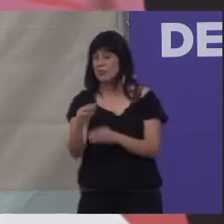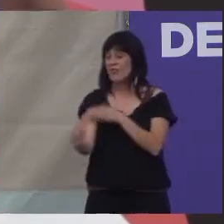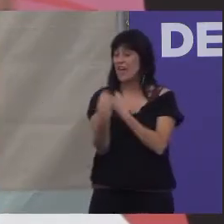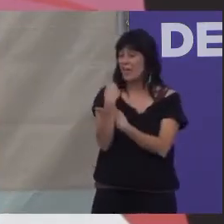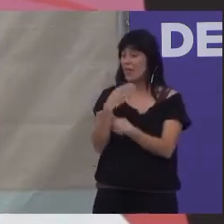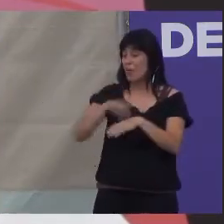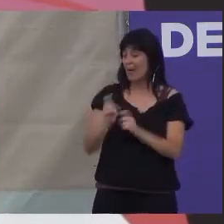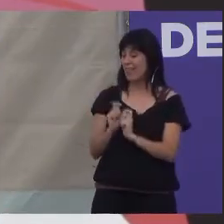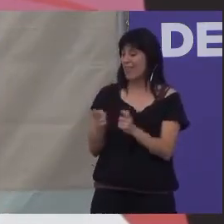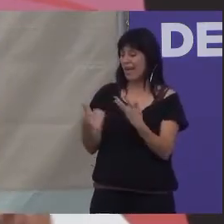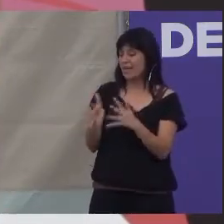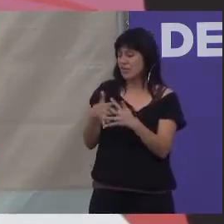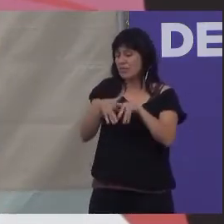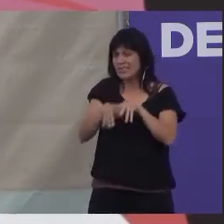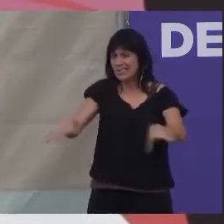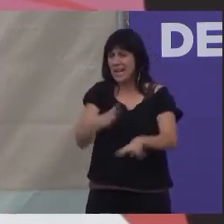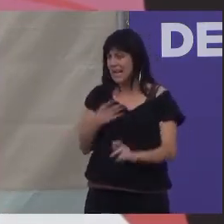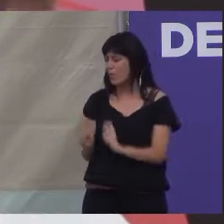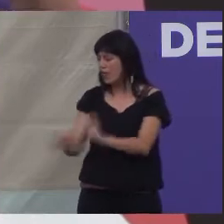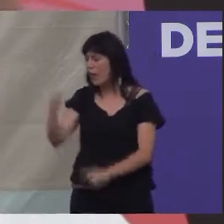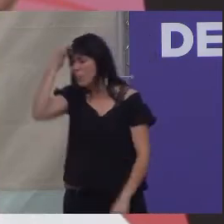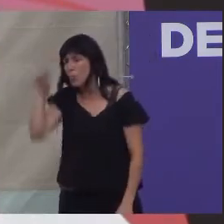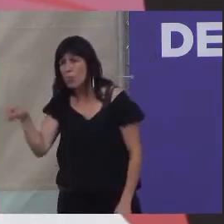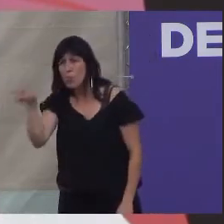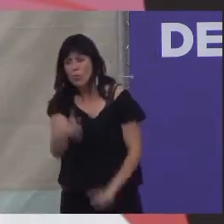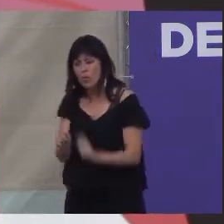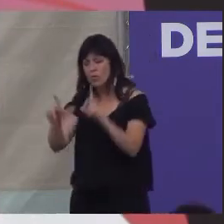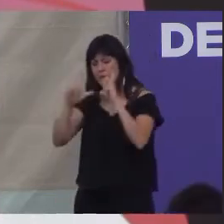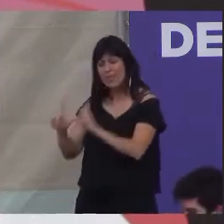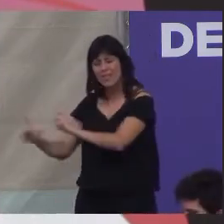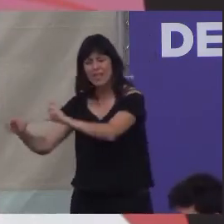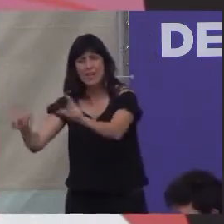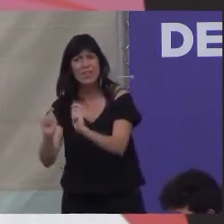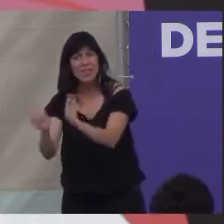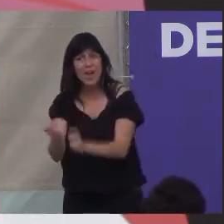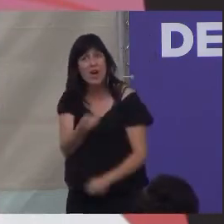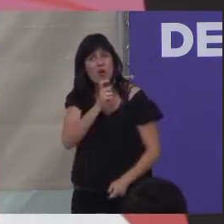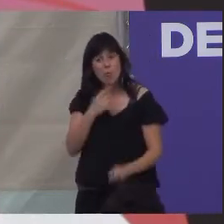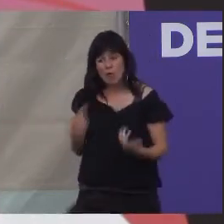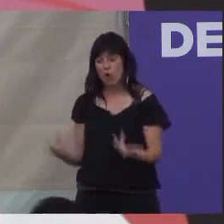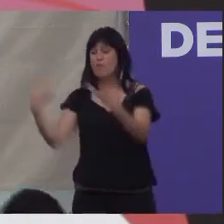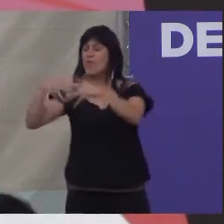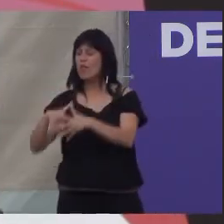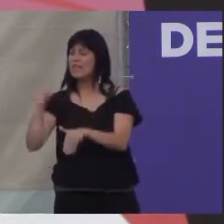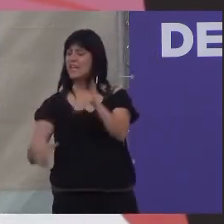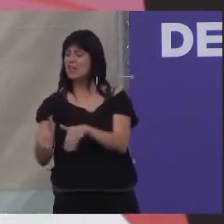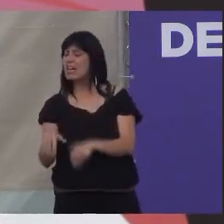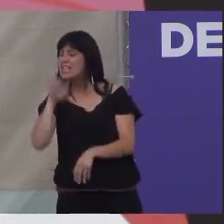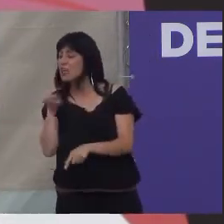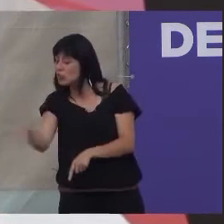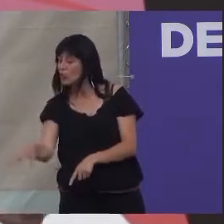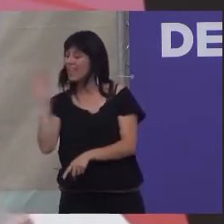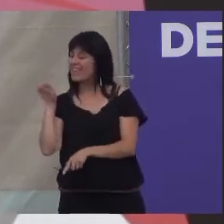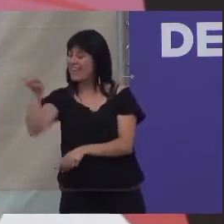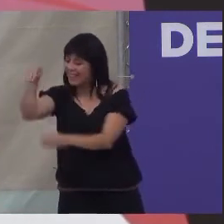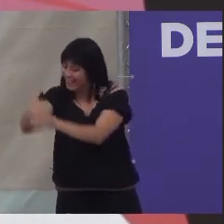vertebrar, volem fer protagonistes als municipis, fer decidint les confluències electorals. Volem